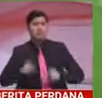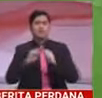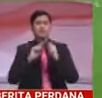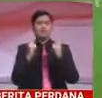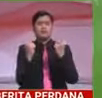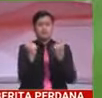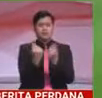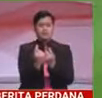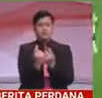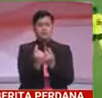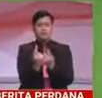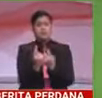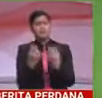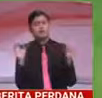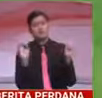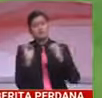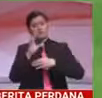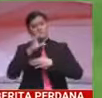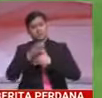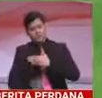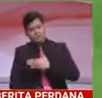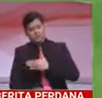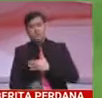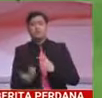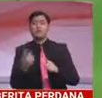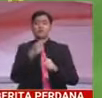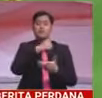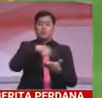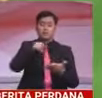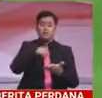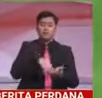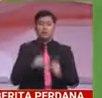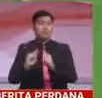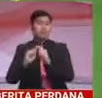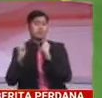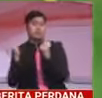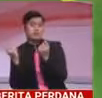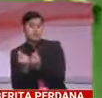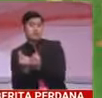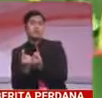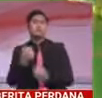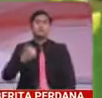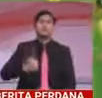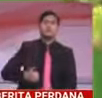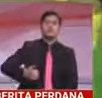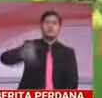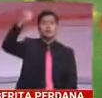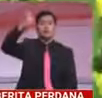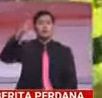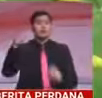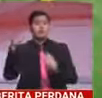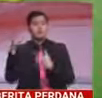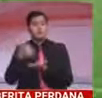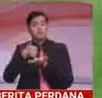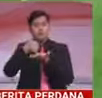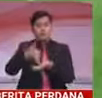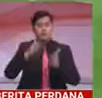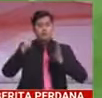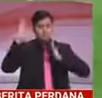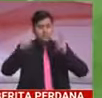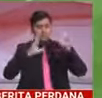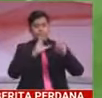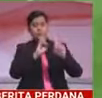daripada sebarang kecederaan berdasarkan undian skuad The Boys Girls yang juga juara Piala Malaysia 2018